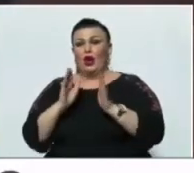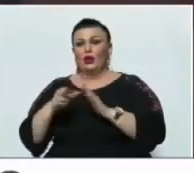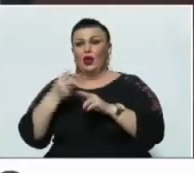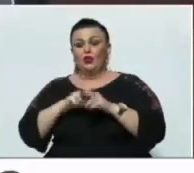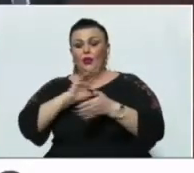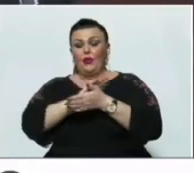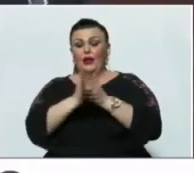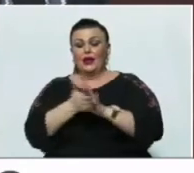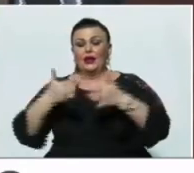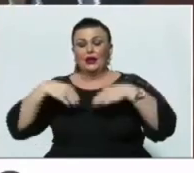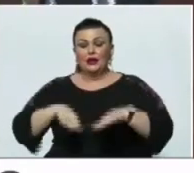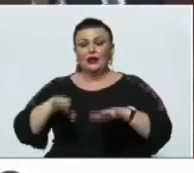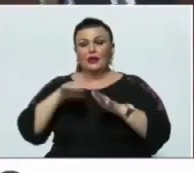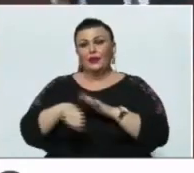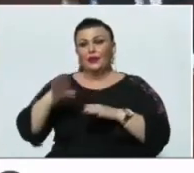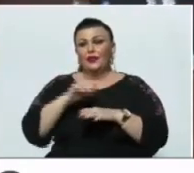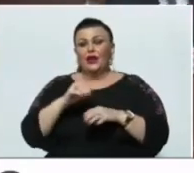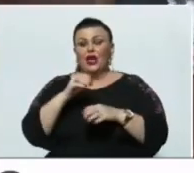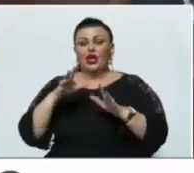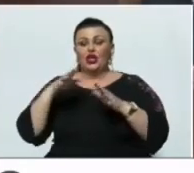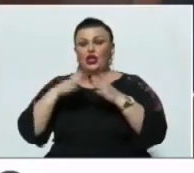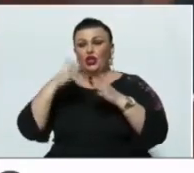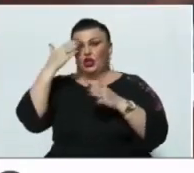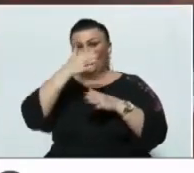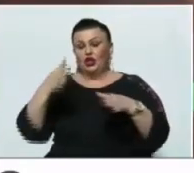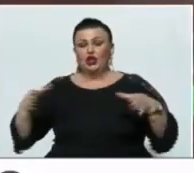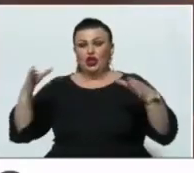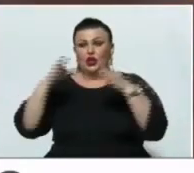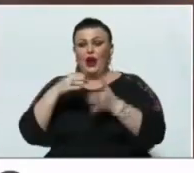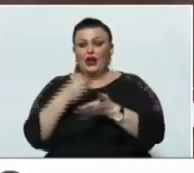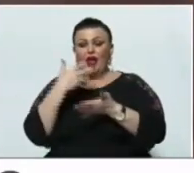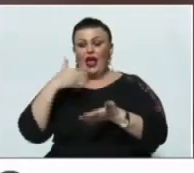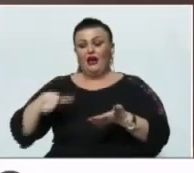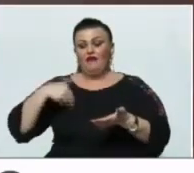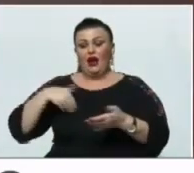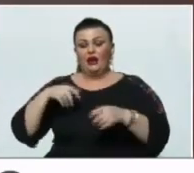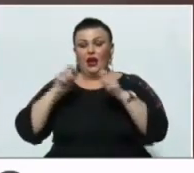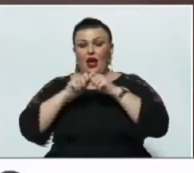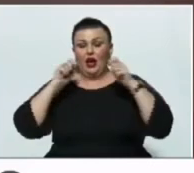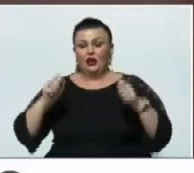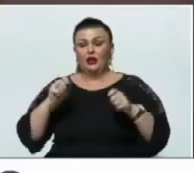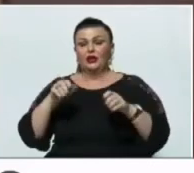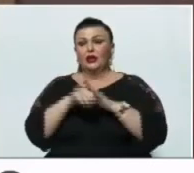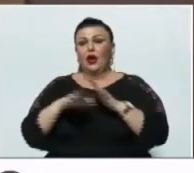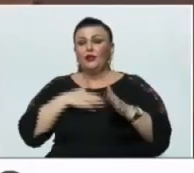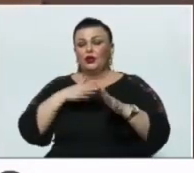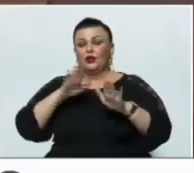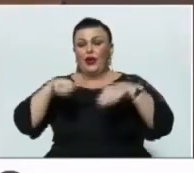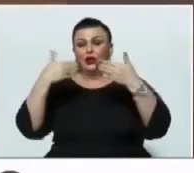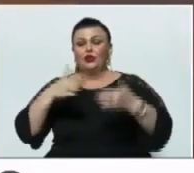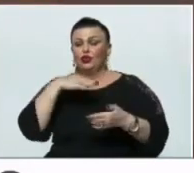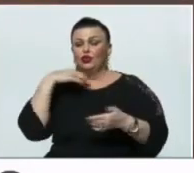məsələləri həyata keçirdirsiniz. Yəni, ictimai fayda, ictimai dəyər yaradırsınız. Yəni, əslində bizim etdiyimiz tövbə çox